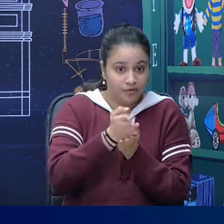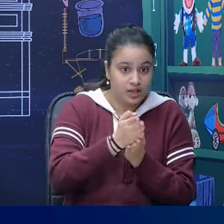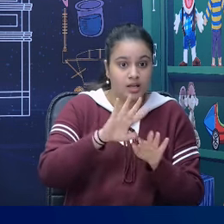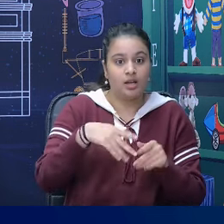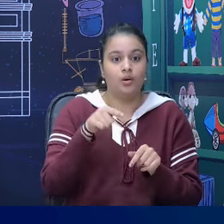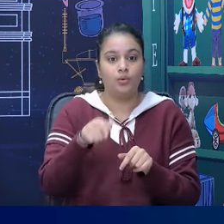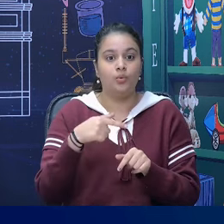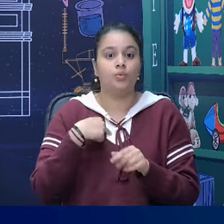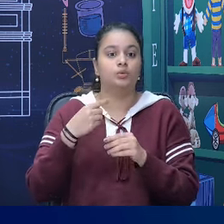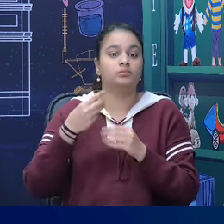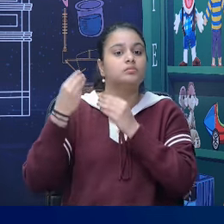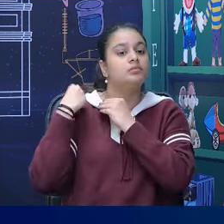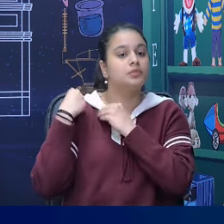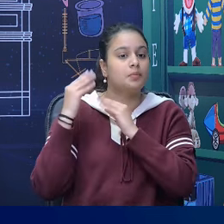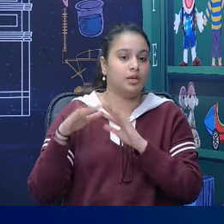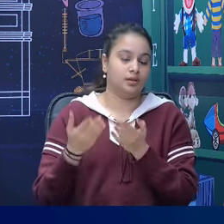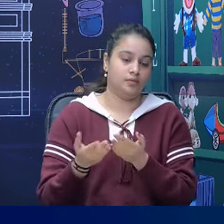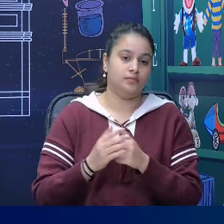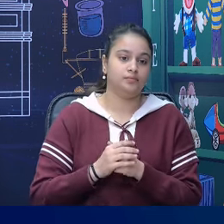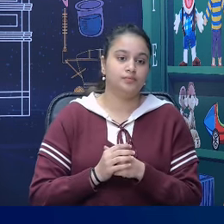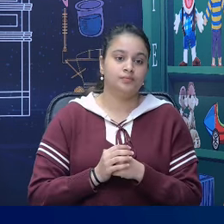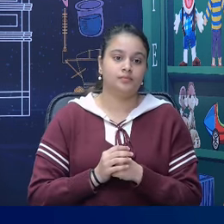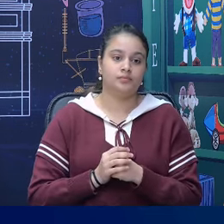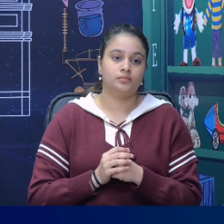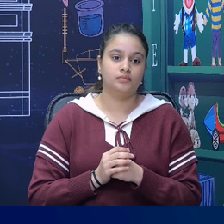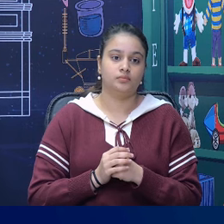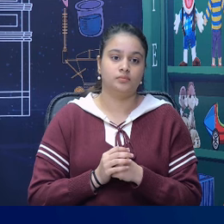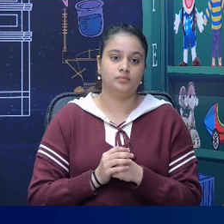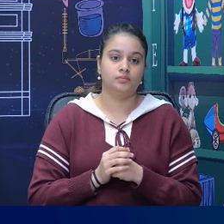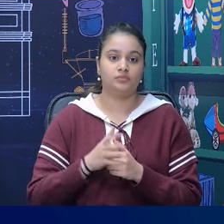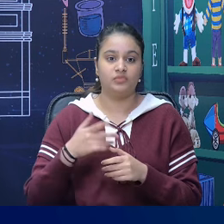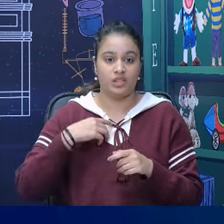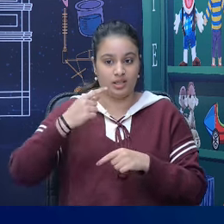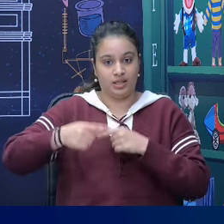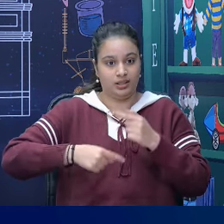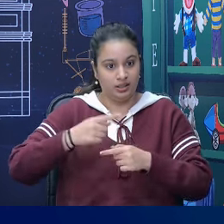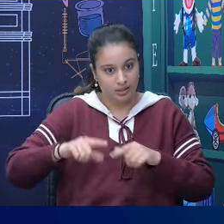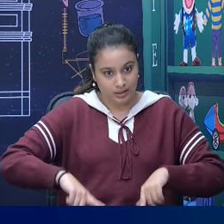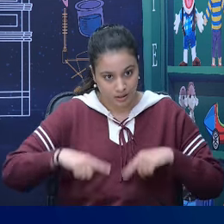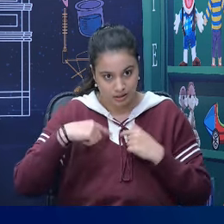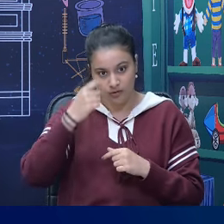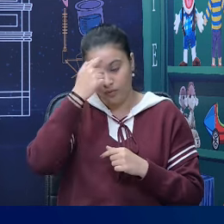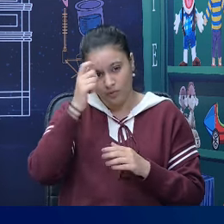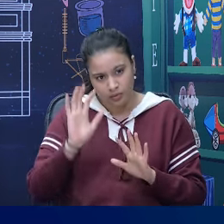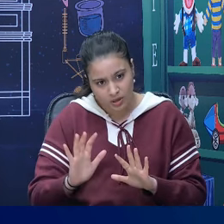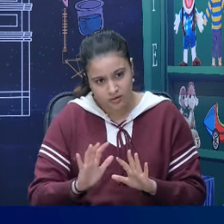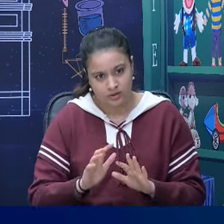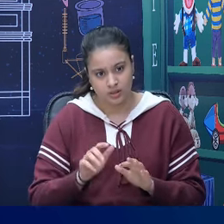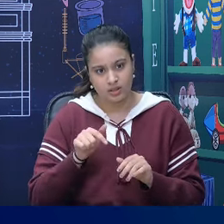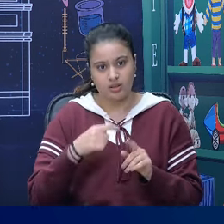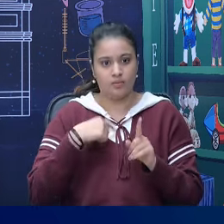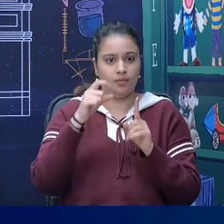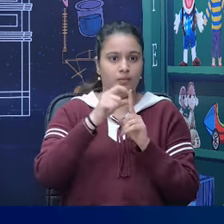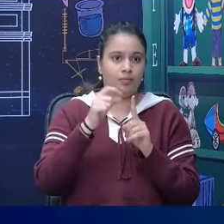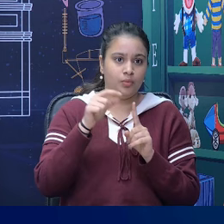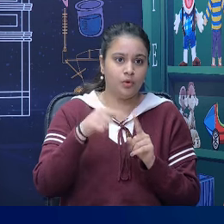बहुत ज्यादा उन पर निर्भर भी करता है और जो कंटेक्सुअल प्रॉब्लम है आपके आम दिनचर्या की जो प्रॉब्लम्स है उनको लेके आइए देखिए पॉलिनो मियल जो है वो